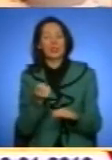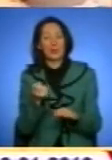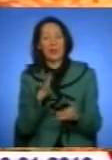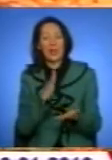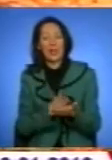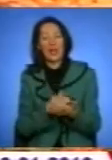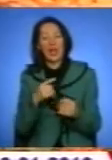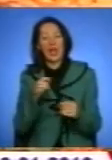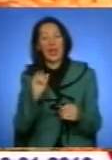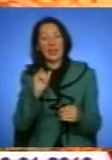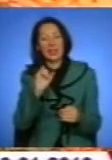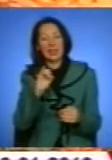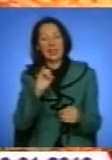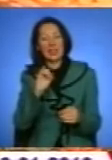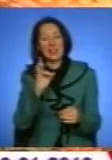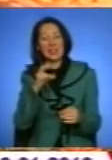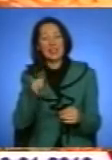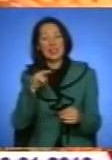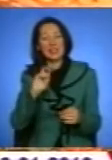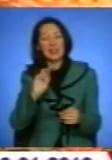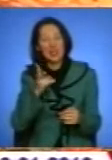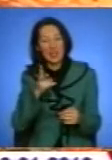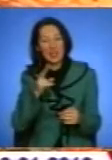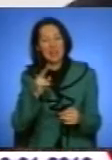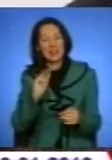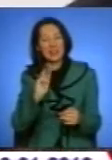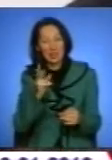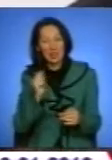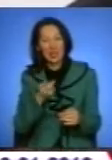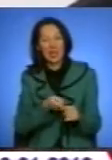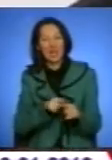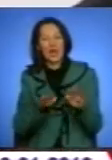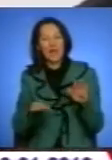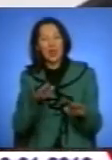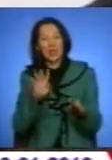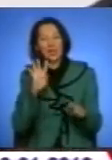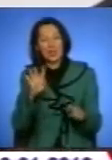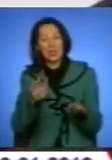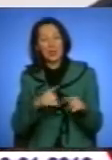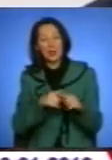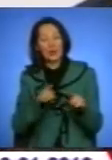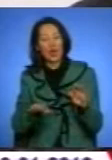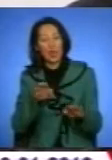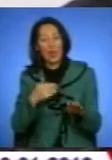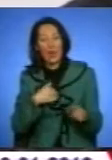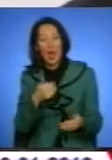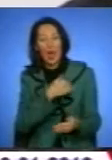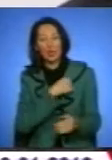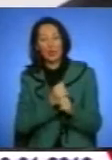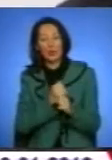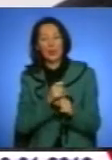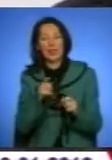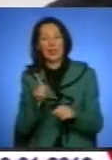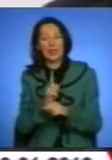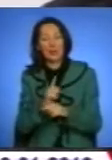є індичка, яка важила 4,5 кілограми. І ми хотіли зробити тернополянам такий